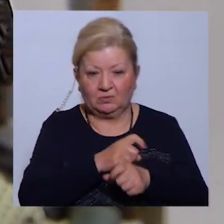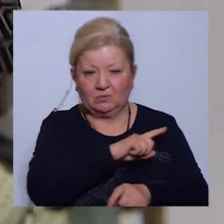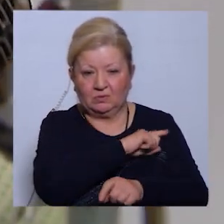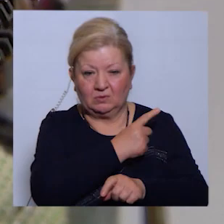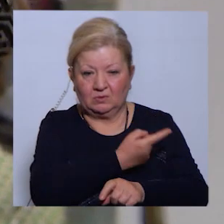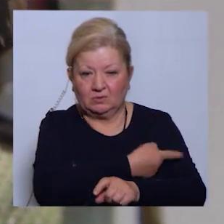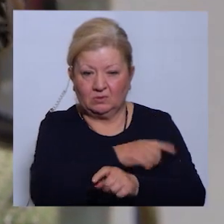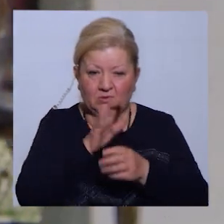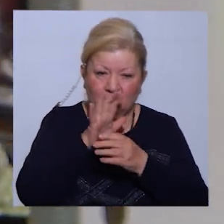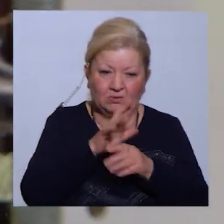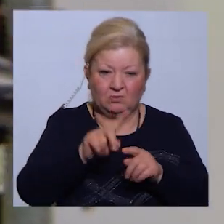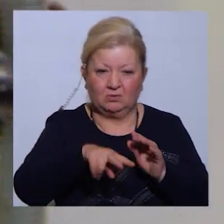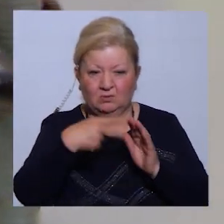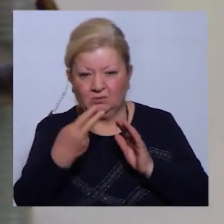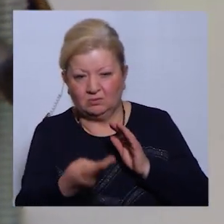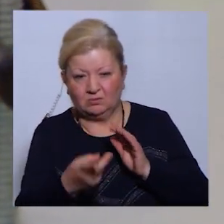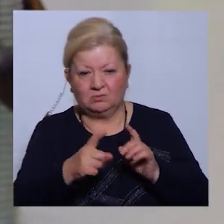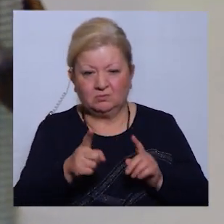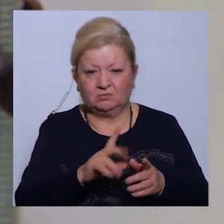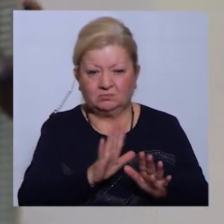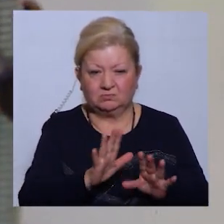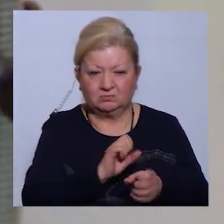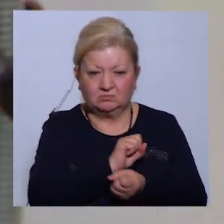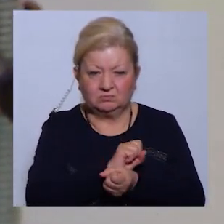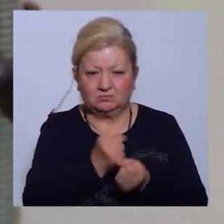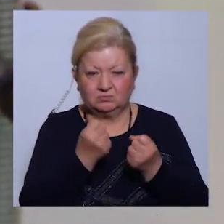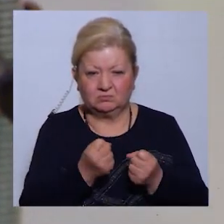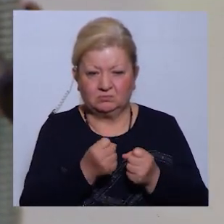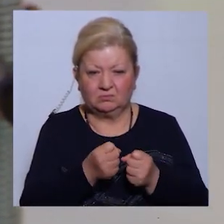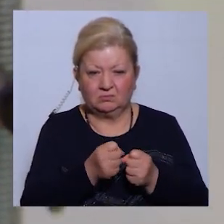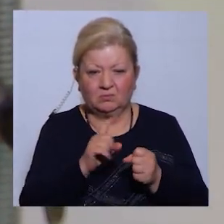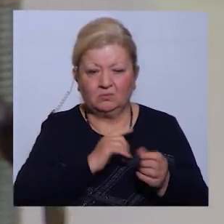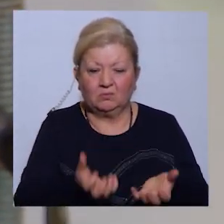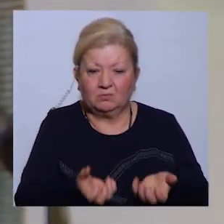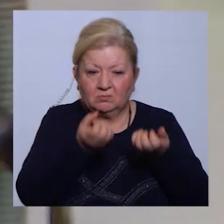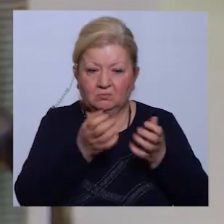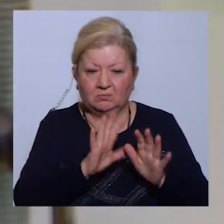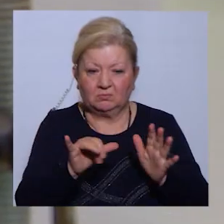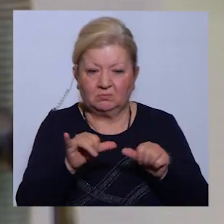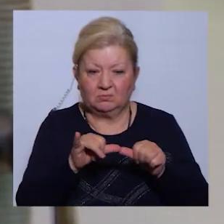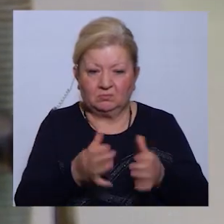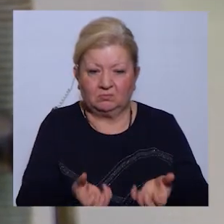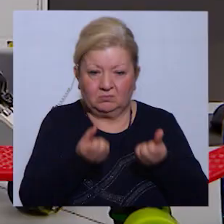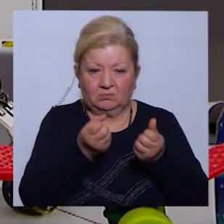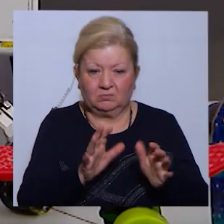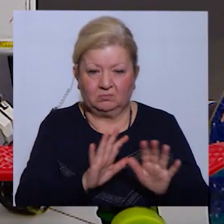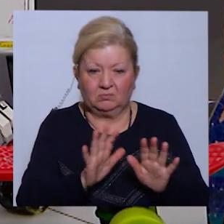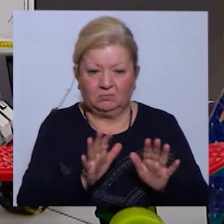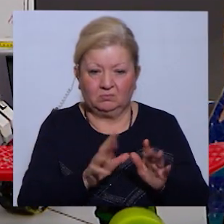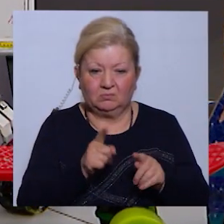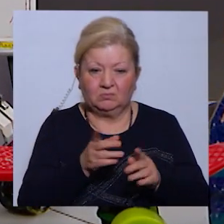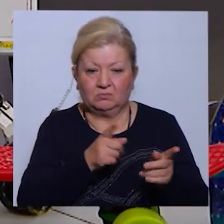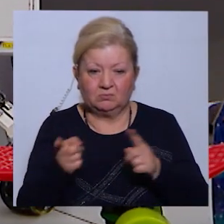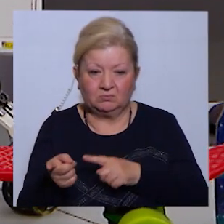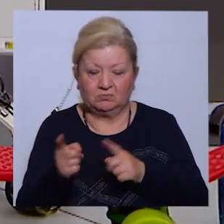ვატან, რომ გადაბრუნდეს და არ მემორჩილება არანაირად. ოღონდ არ უნდა ავწიო მაგიდიდან, აი აქეთა